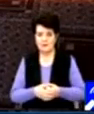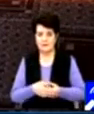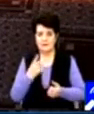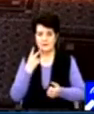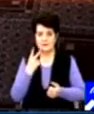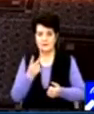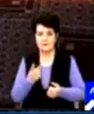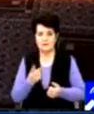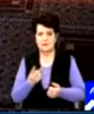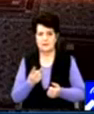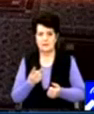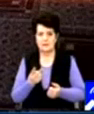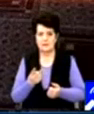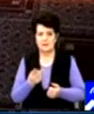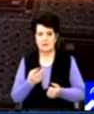jânduiește,